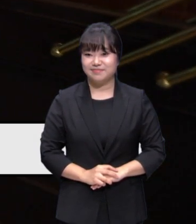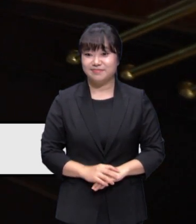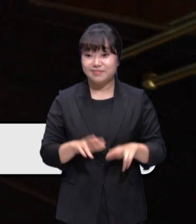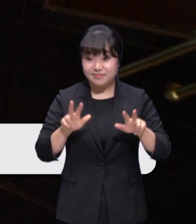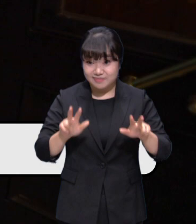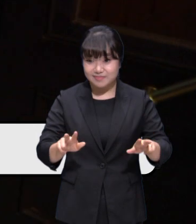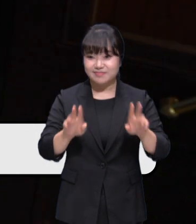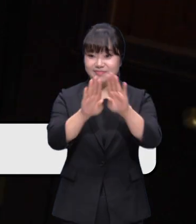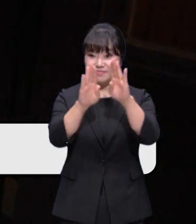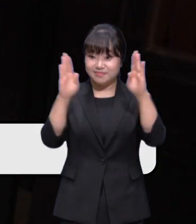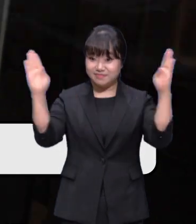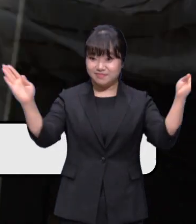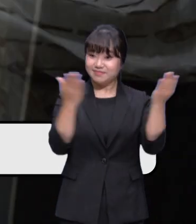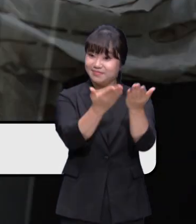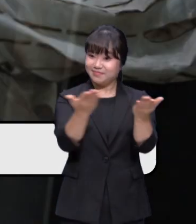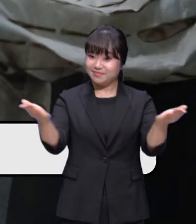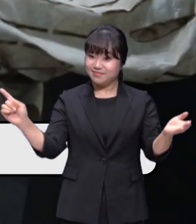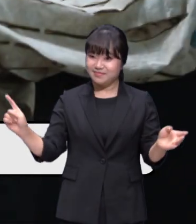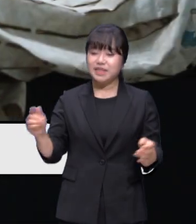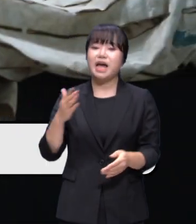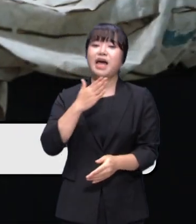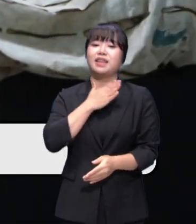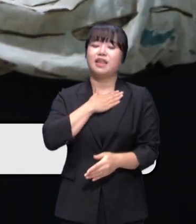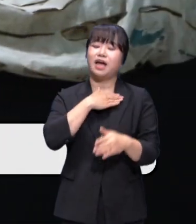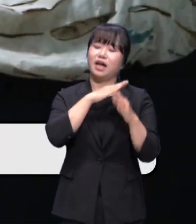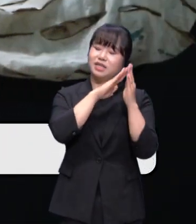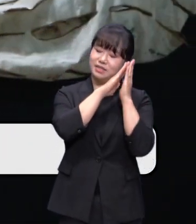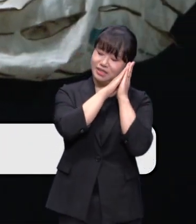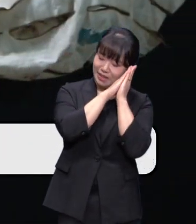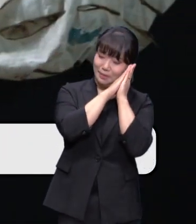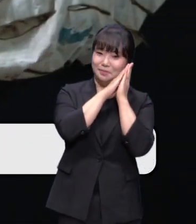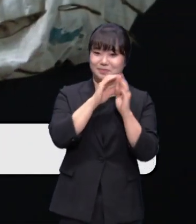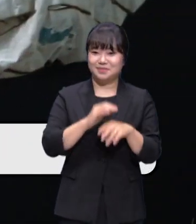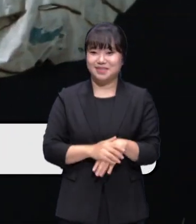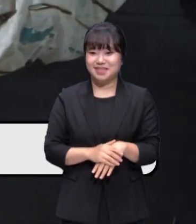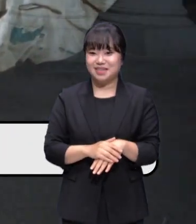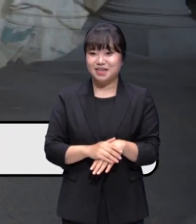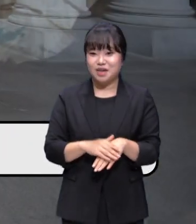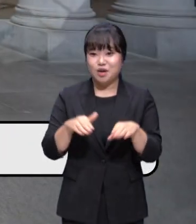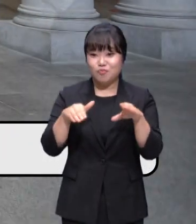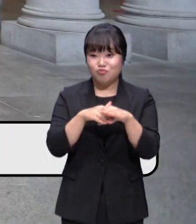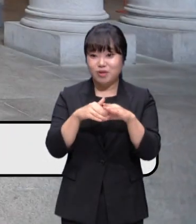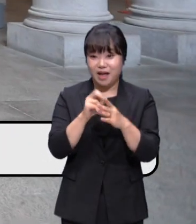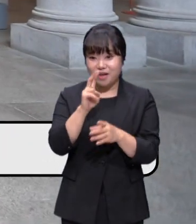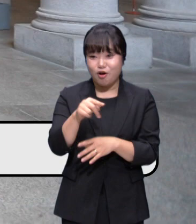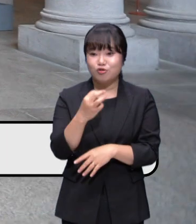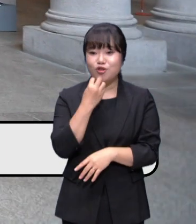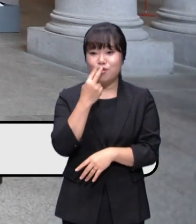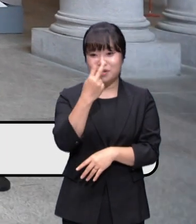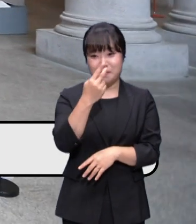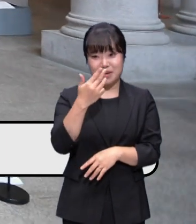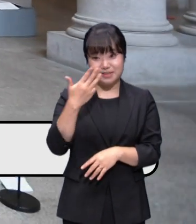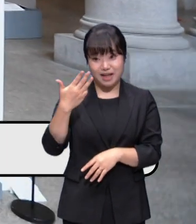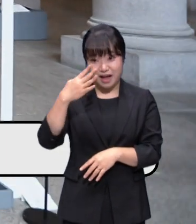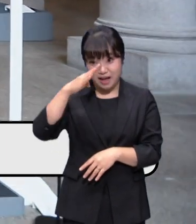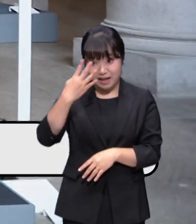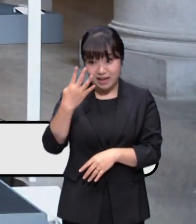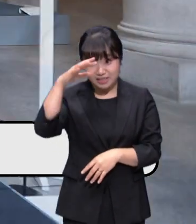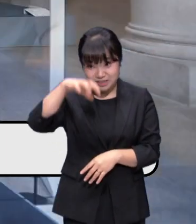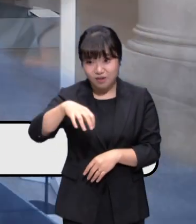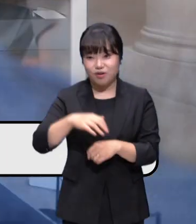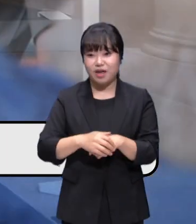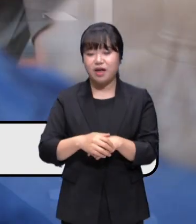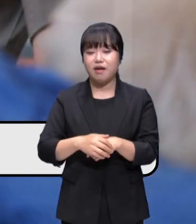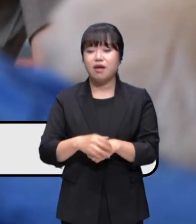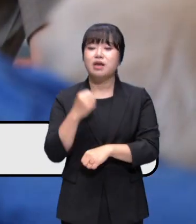지금 열리고 있는 전시는 나의 잠이라는 제목으로 문화역 서울 이팔사의 이제 2022년 기획전이고 잠이라고